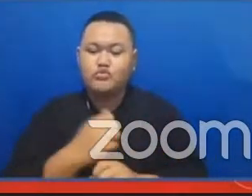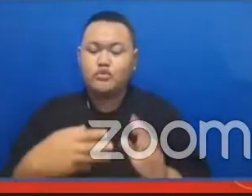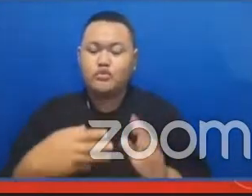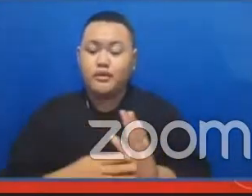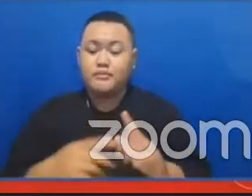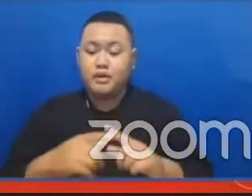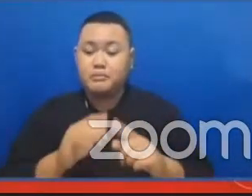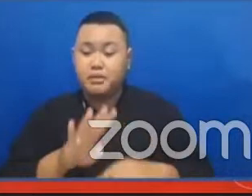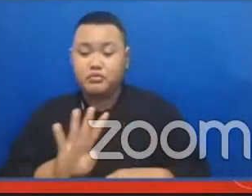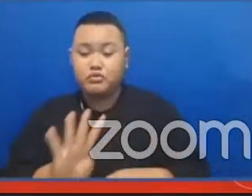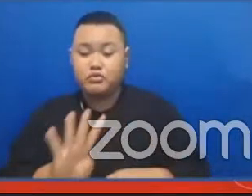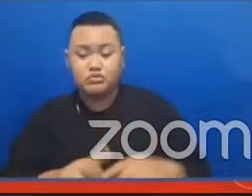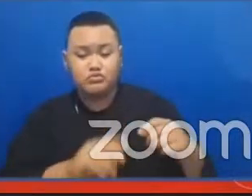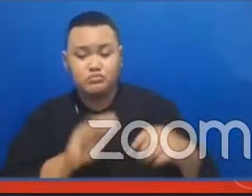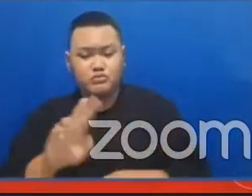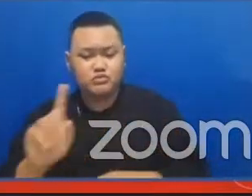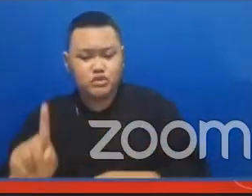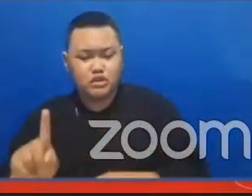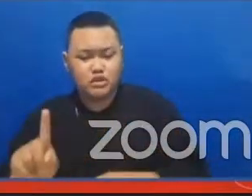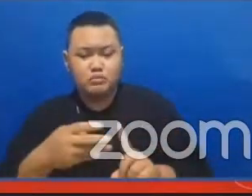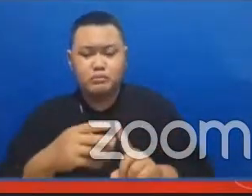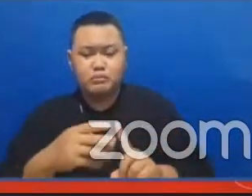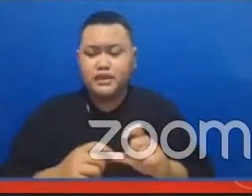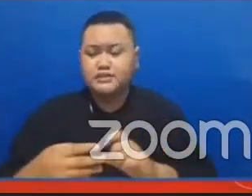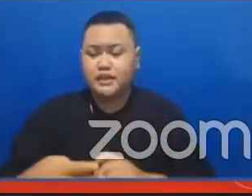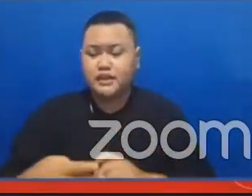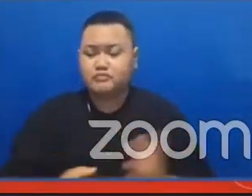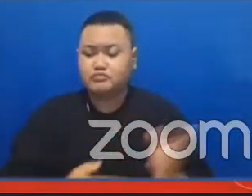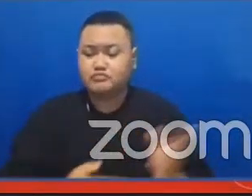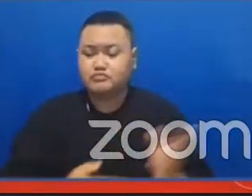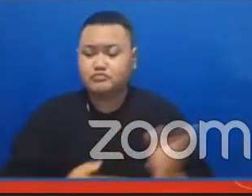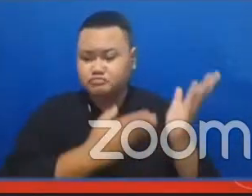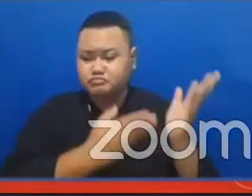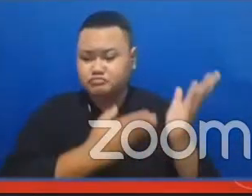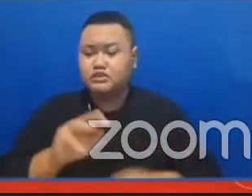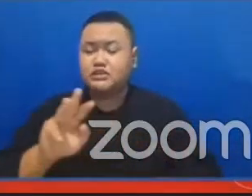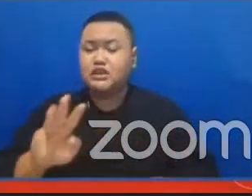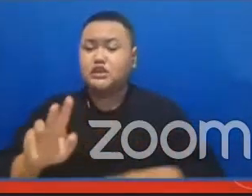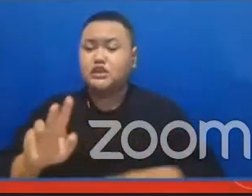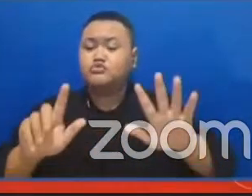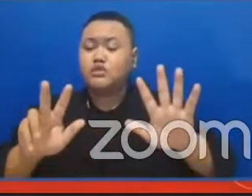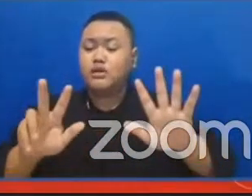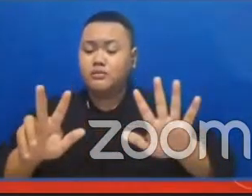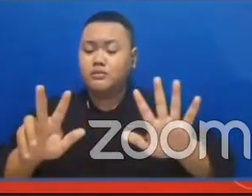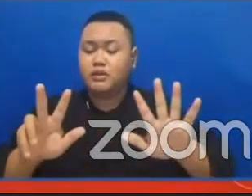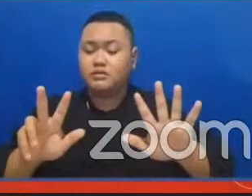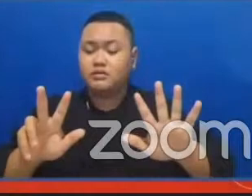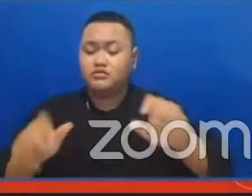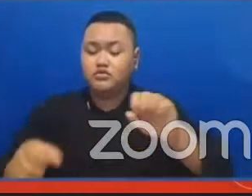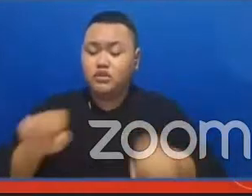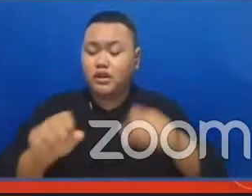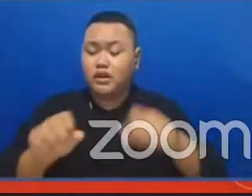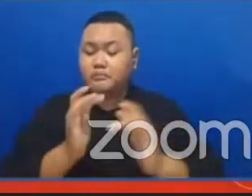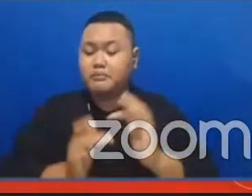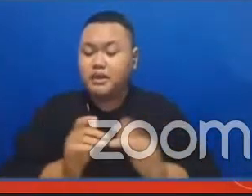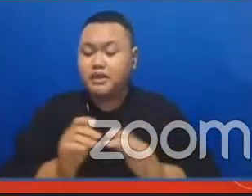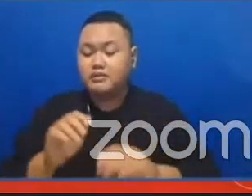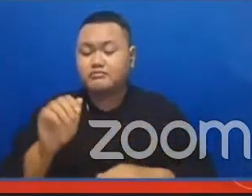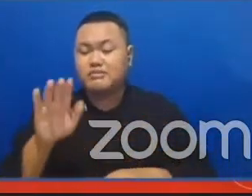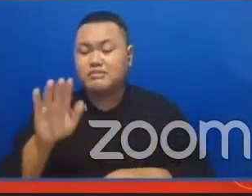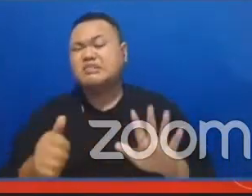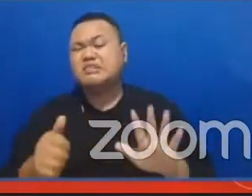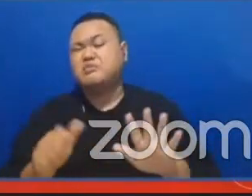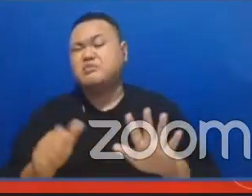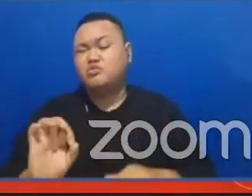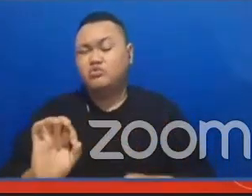karya bahasa dan sastra. Lab Maya baru ada 60-an Bapak Ibu, masih kurang mungkin ya. Jadi kalau Bapak Ibu ada